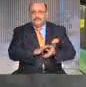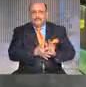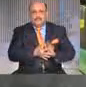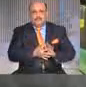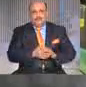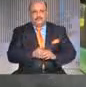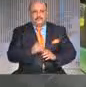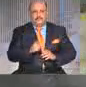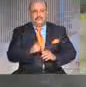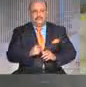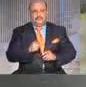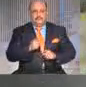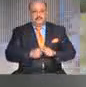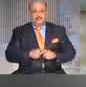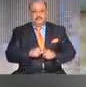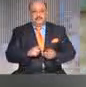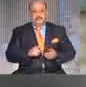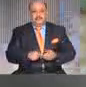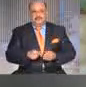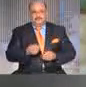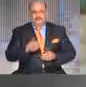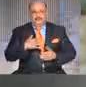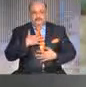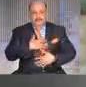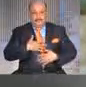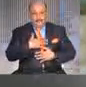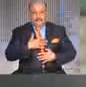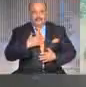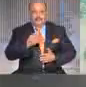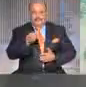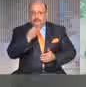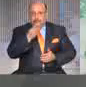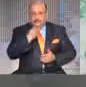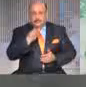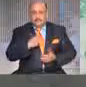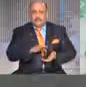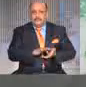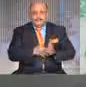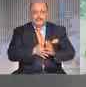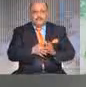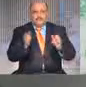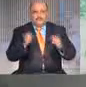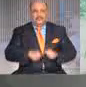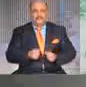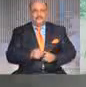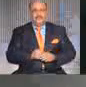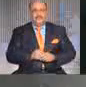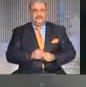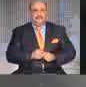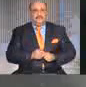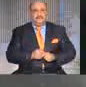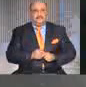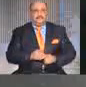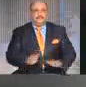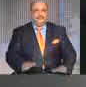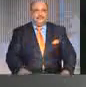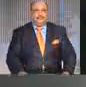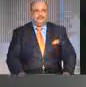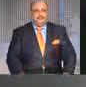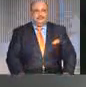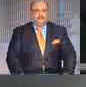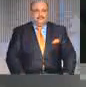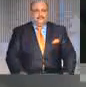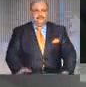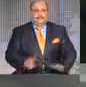إلى الطاولة هو شعار هذه التظاهرة التي تهدف إلى التحسيس بالقيمة الغذائية لهذا المنتوج. تركيبة